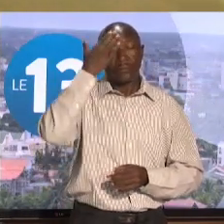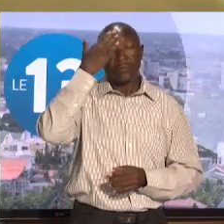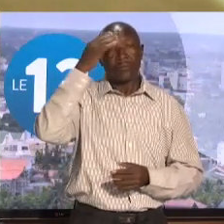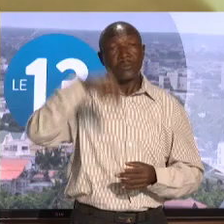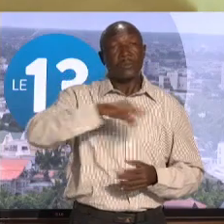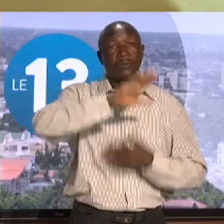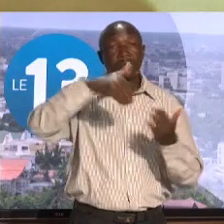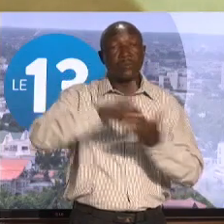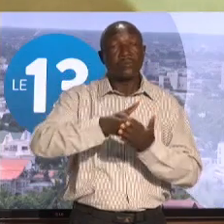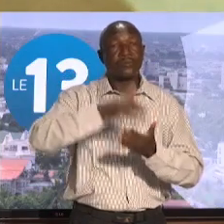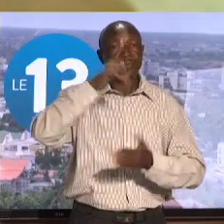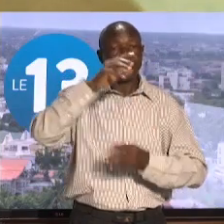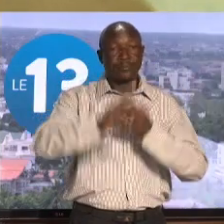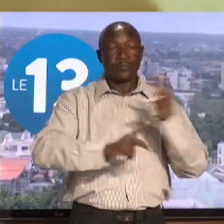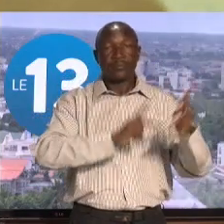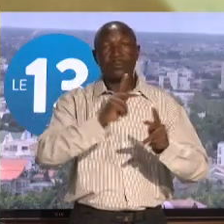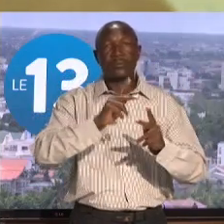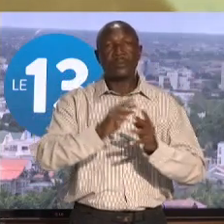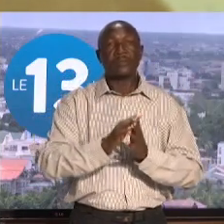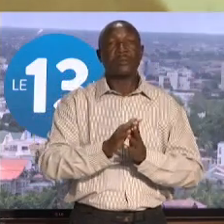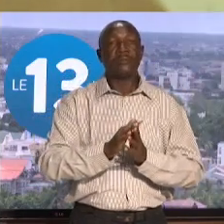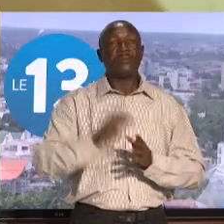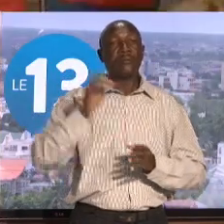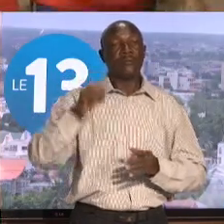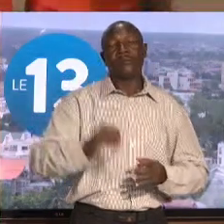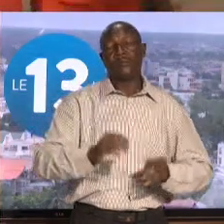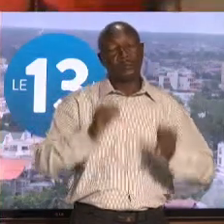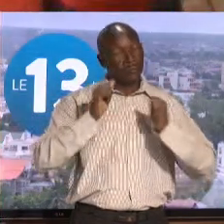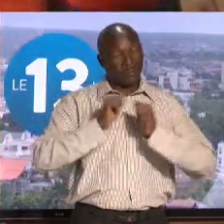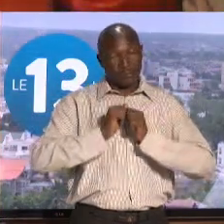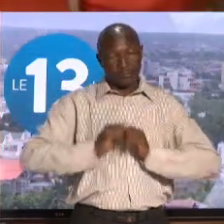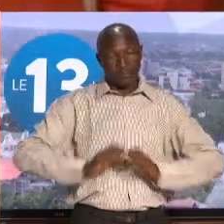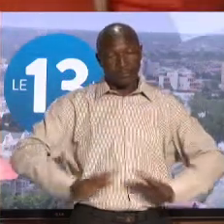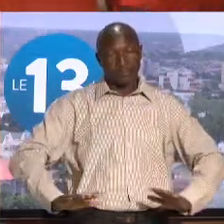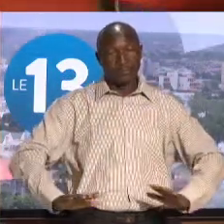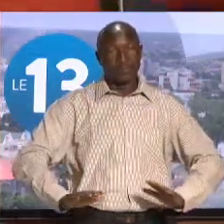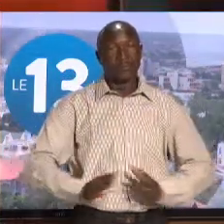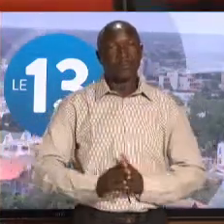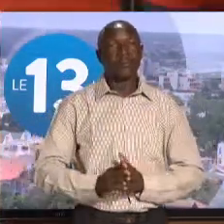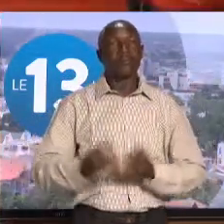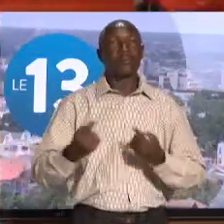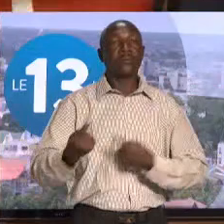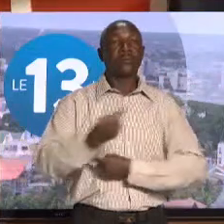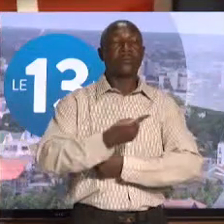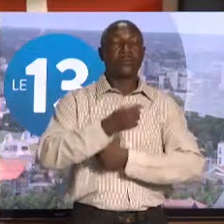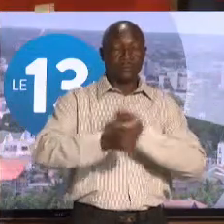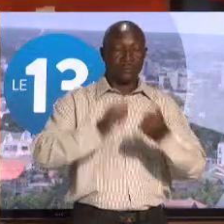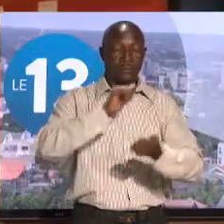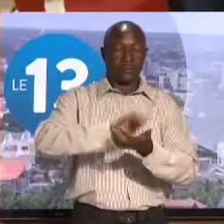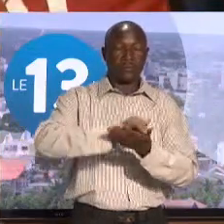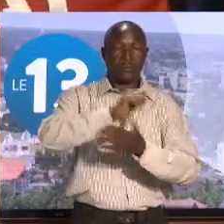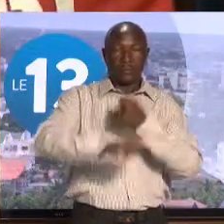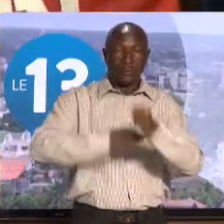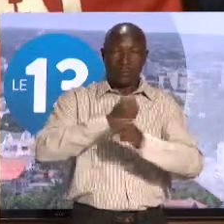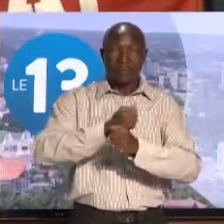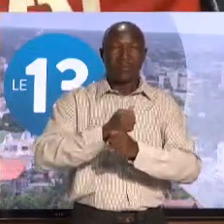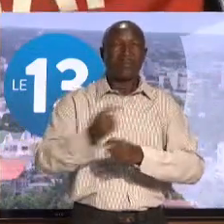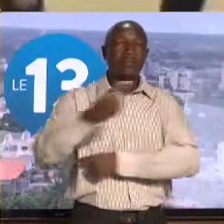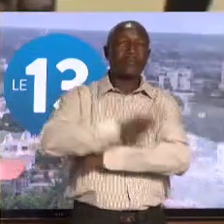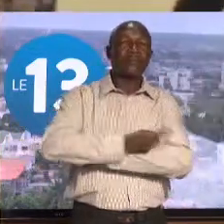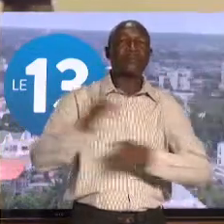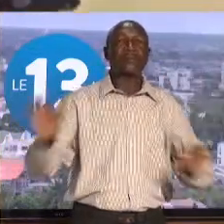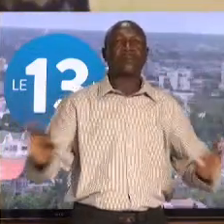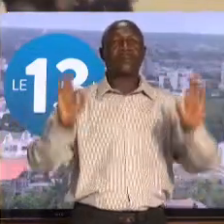est soulagée, et par ricochet, le travailleur aussi sera soulagé. Cette année, la journée est commémorée selon le président du